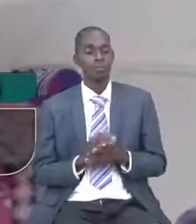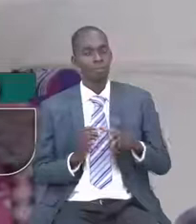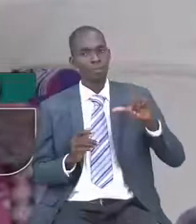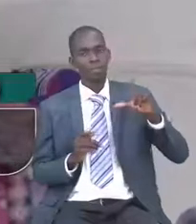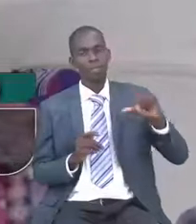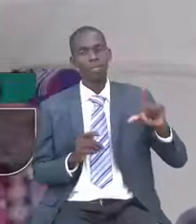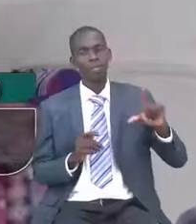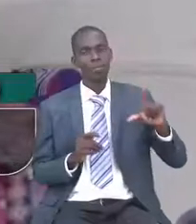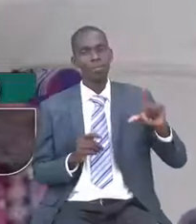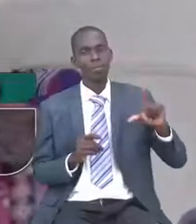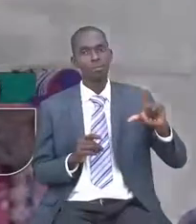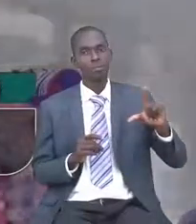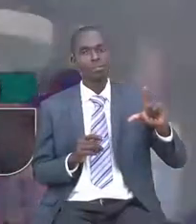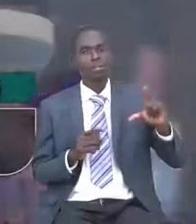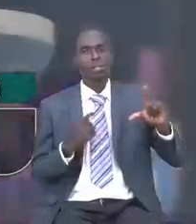Ensuite,